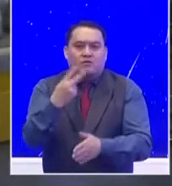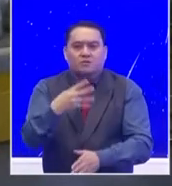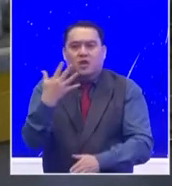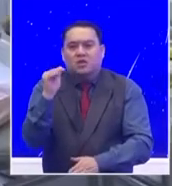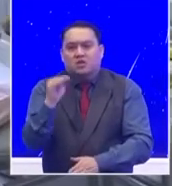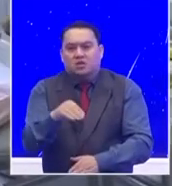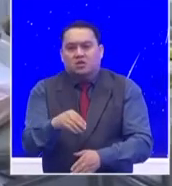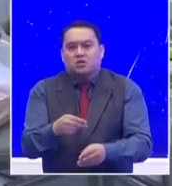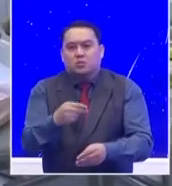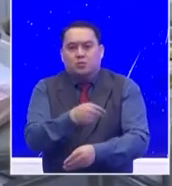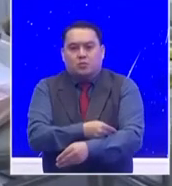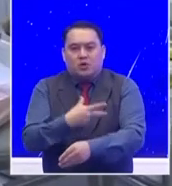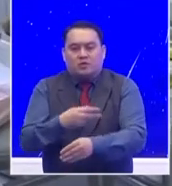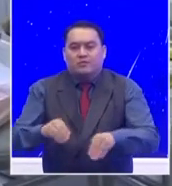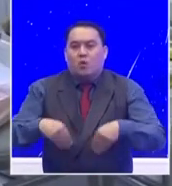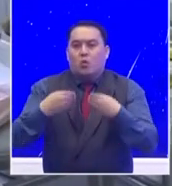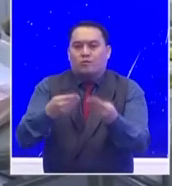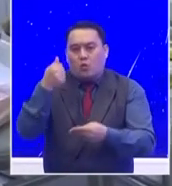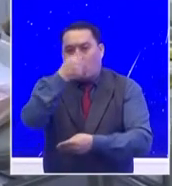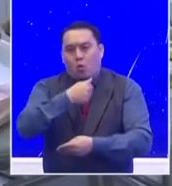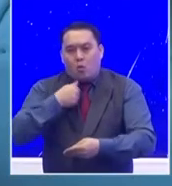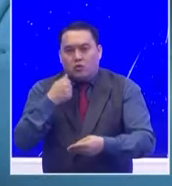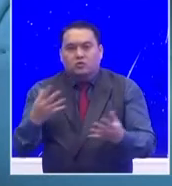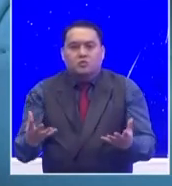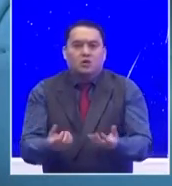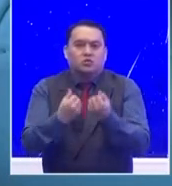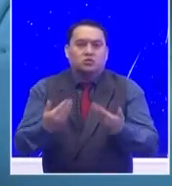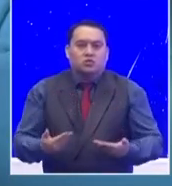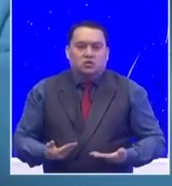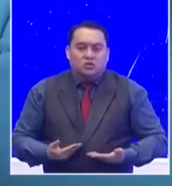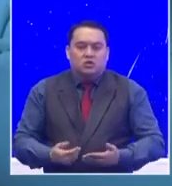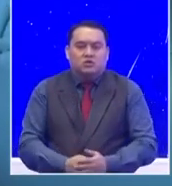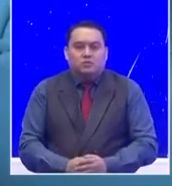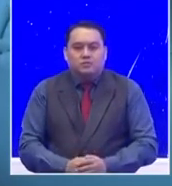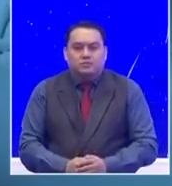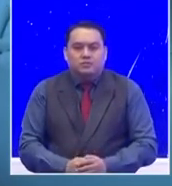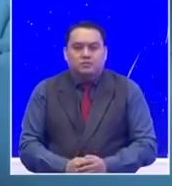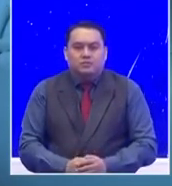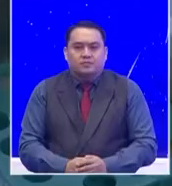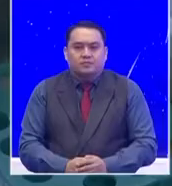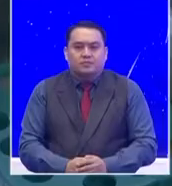тысяч переливаний крови в год. Благодаря такой работе спасаются жизни тысячам пострадавших.